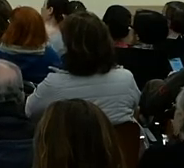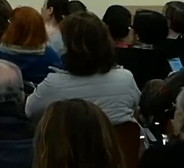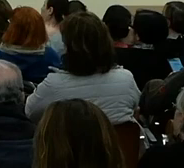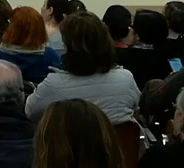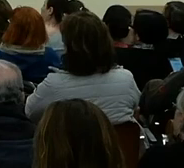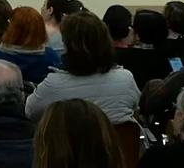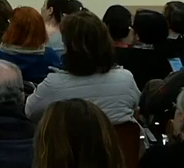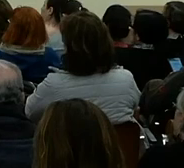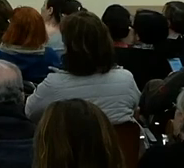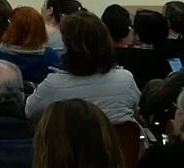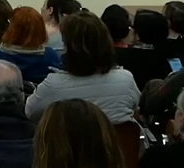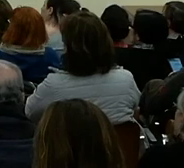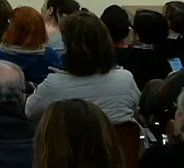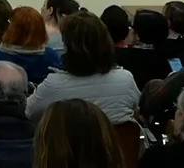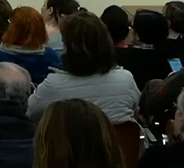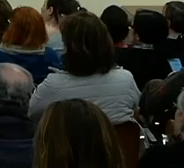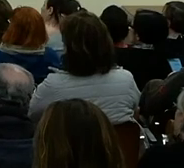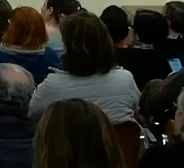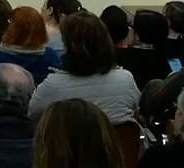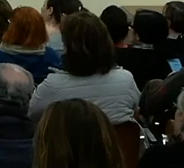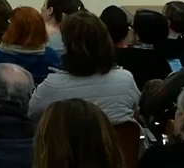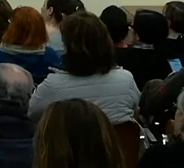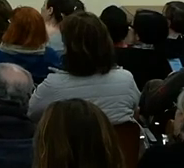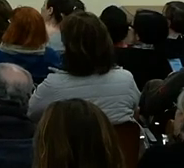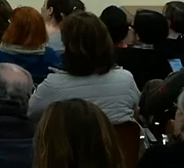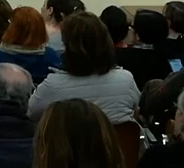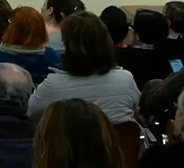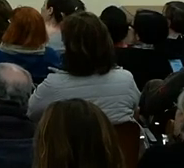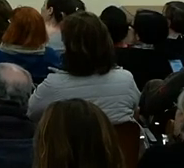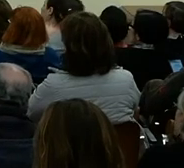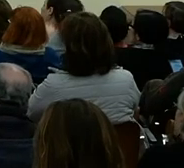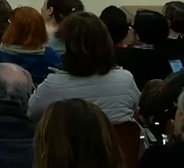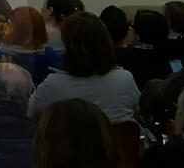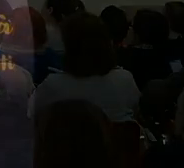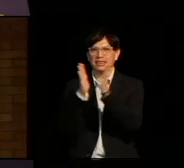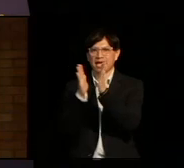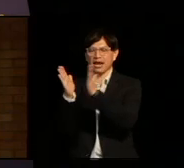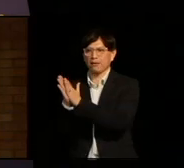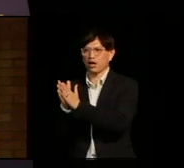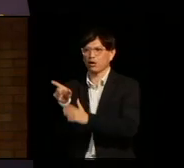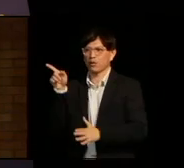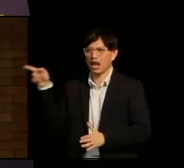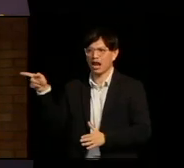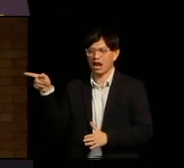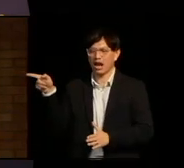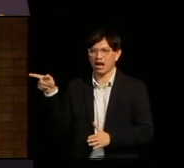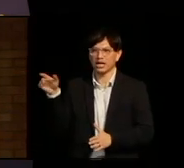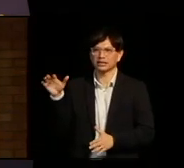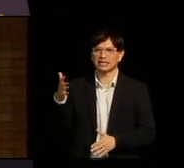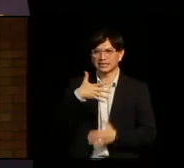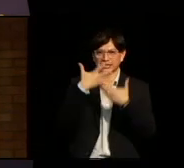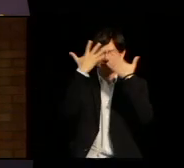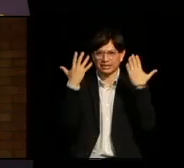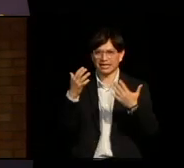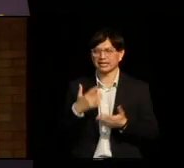qui nasce da un'esperienza di circa 4 anni fa nella parrocchia dove svolgo servizio Santa Chiara Dove appunto si è